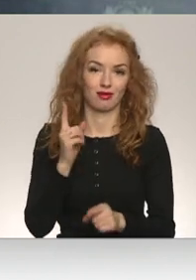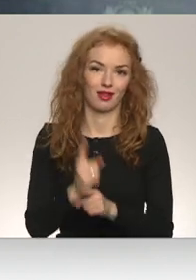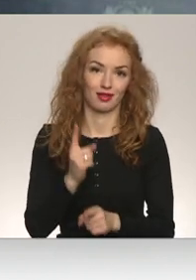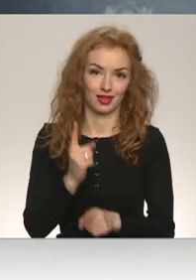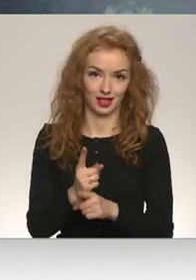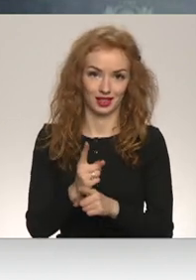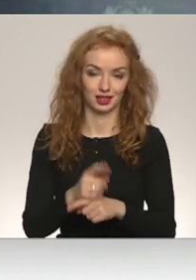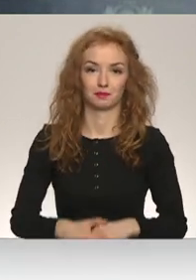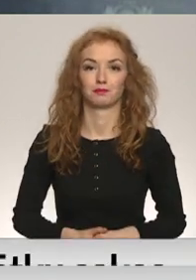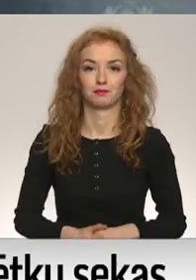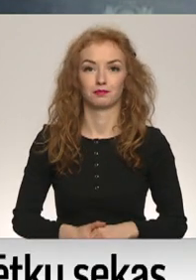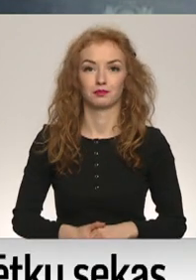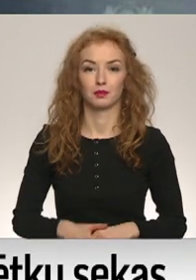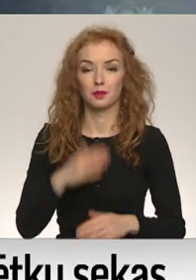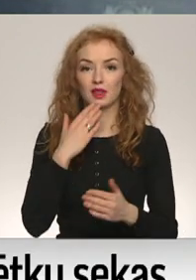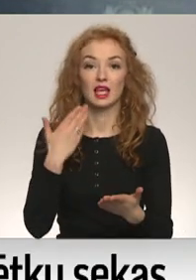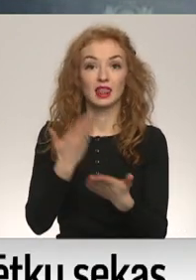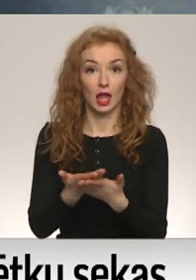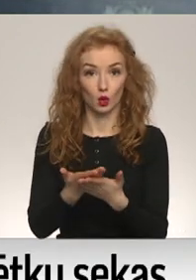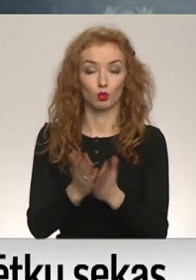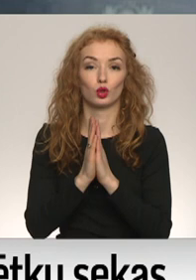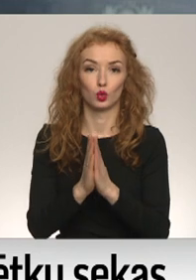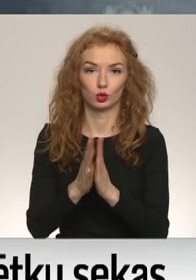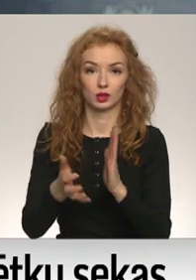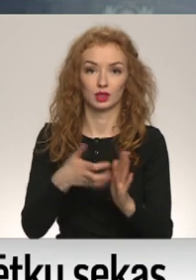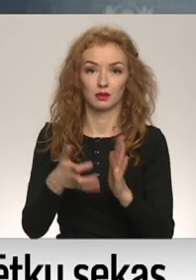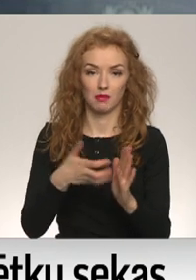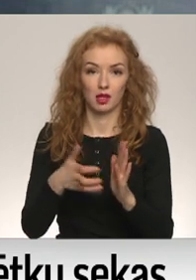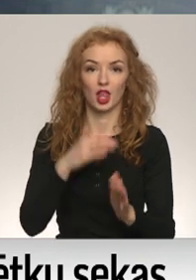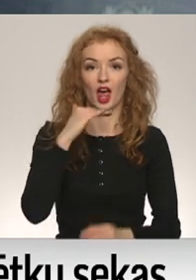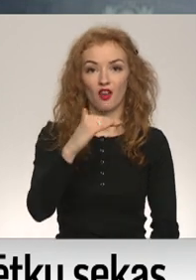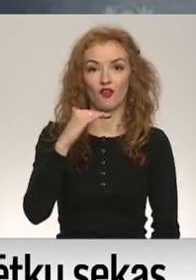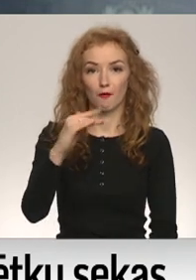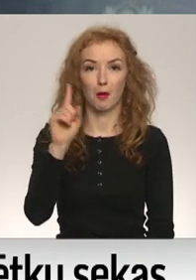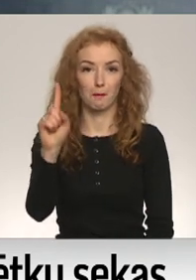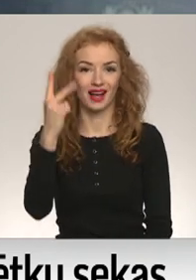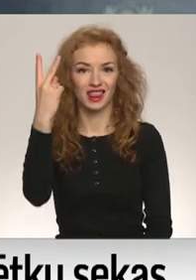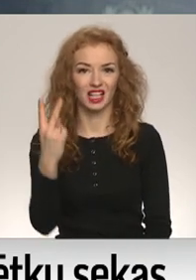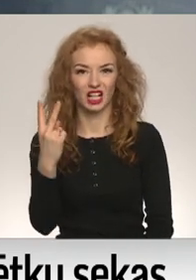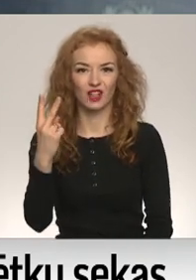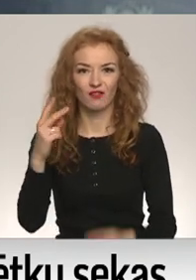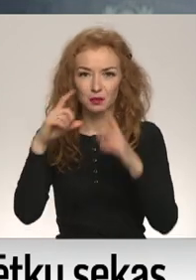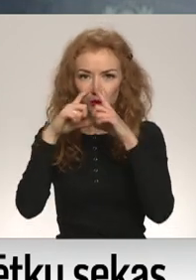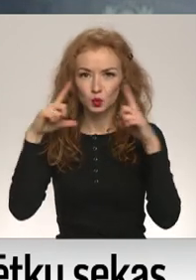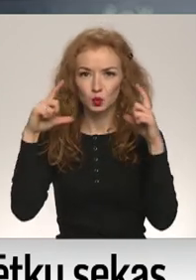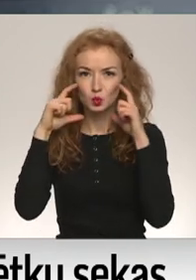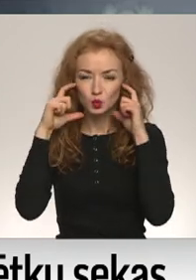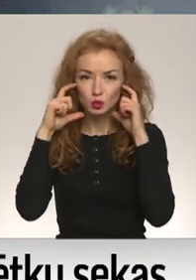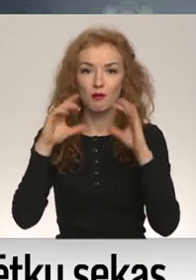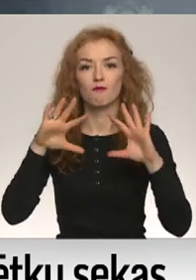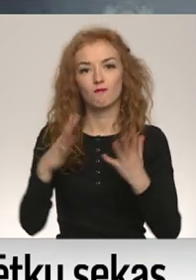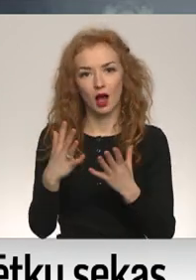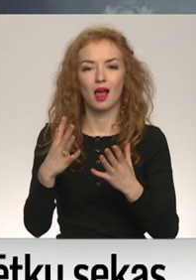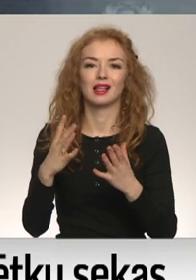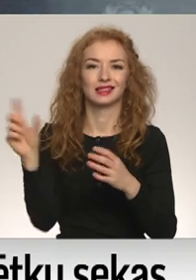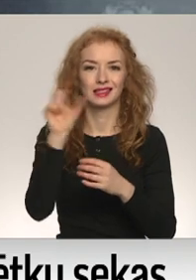valkāt. Ieteikums mans ir izmantot FFP2 tipa respirators vai medicīniskās maskas.